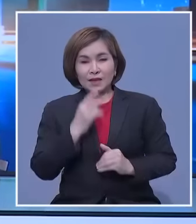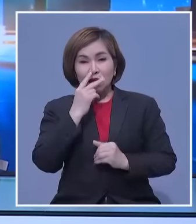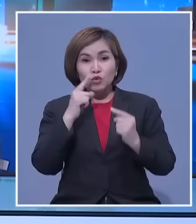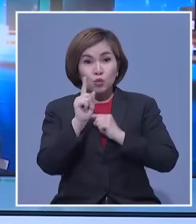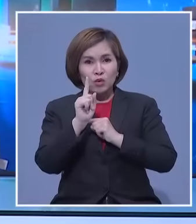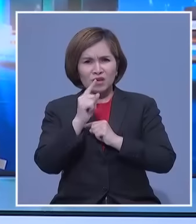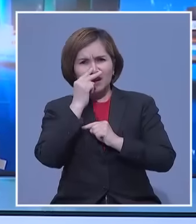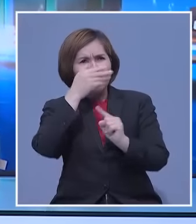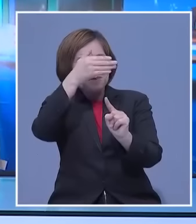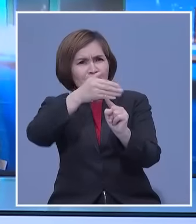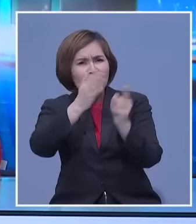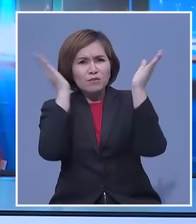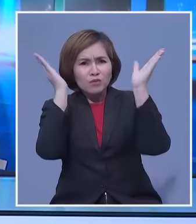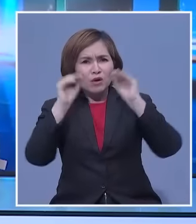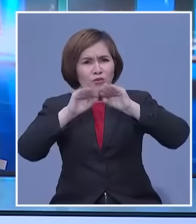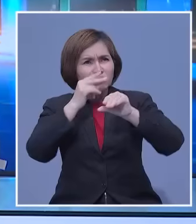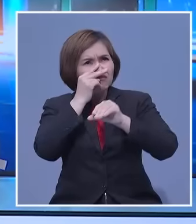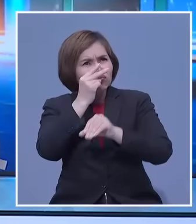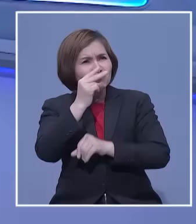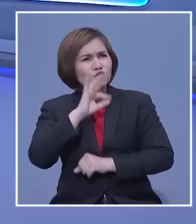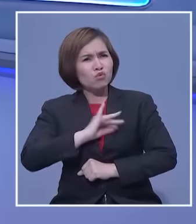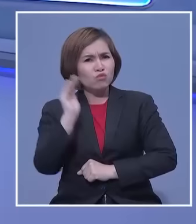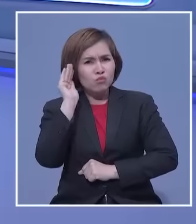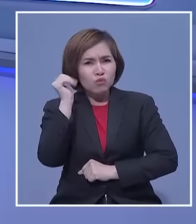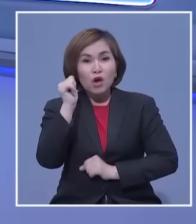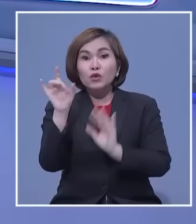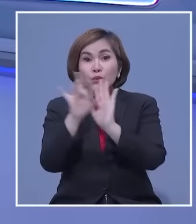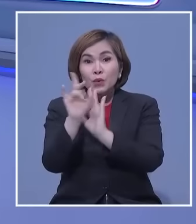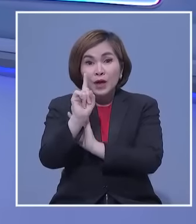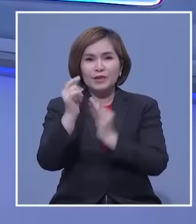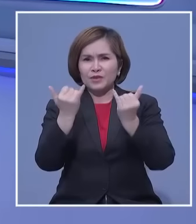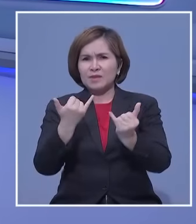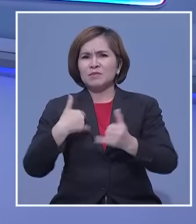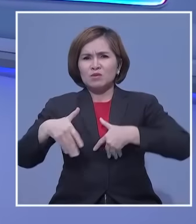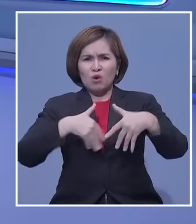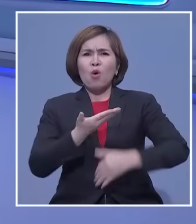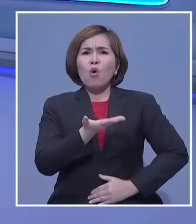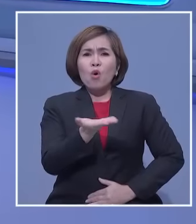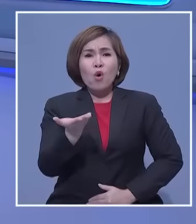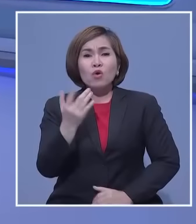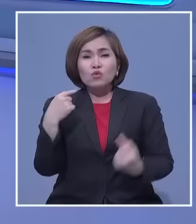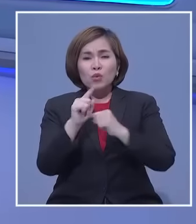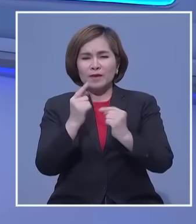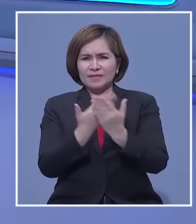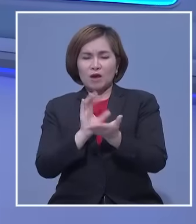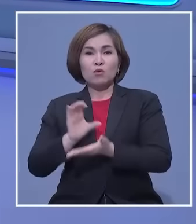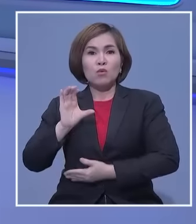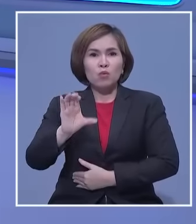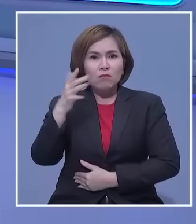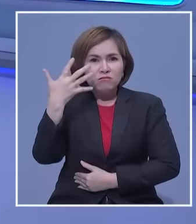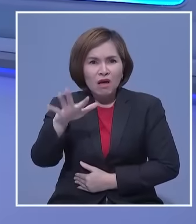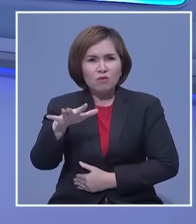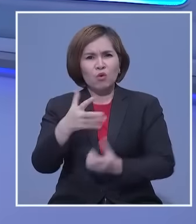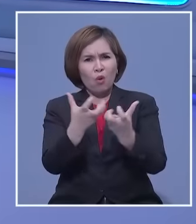ว่าเค้ามีป้ายบิลบอร์ดขนาดใหญ่ดูน่าเชื่อถือมากแต่สุดท้ายปรากฏว่ามีคนเข้าออกมาร้องเรียนว่าเไปร่วมลงทุนแล้ว